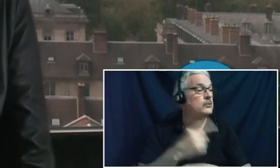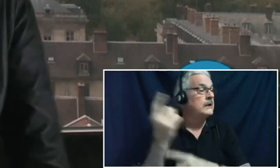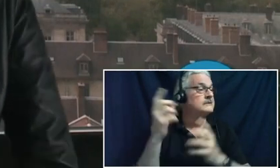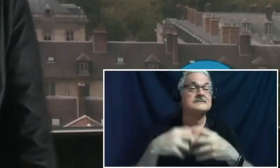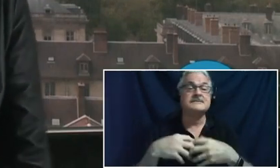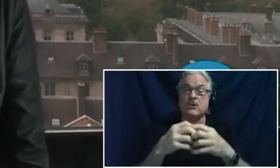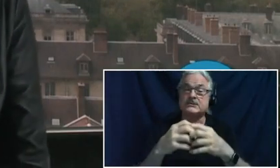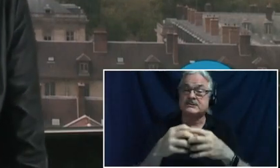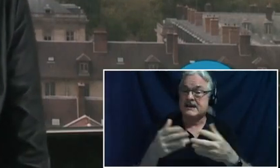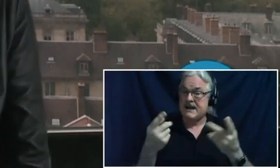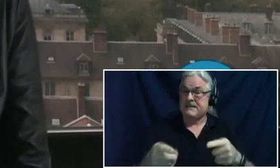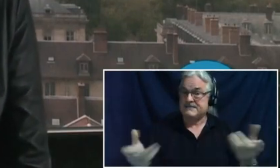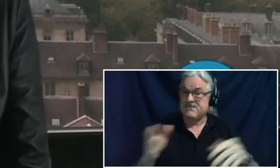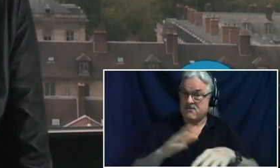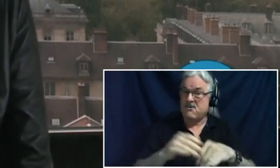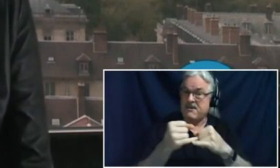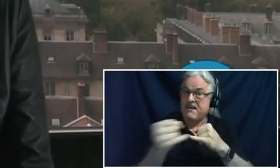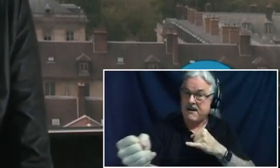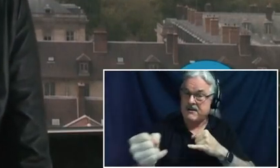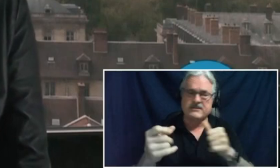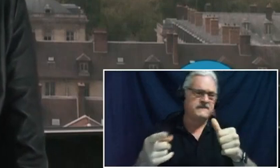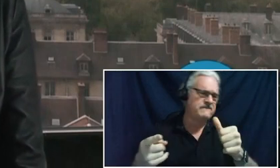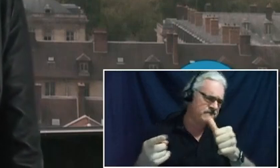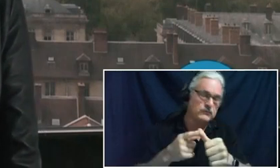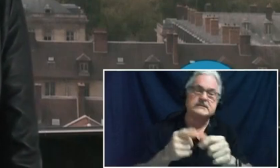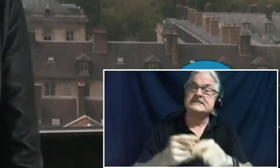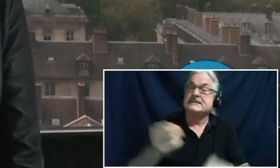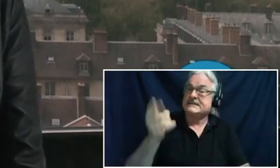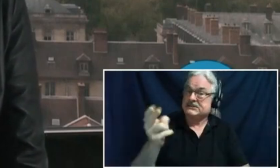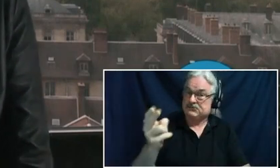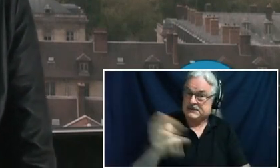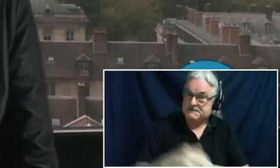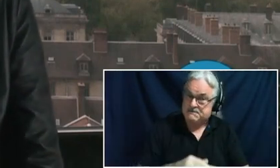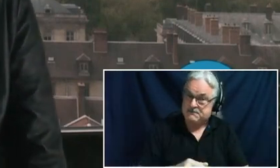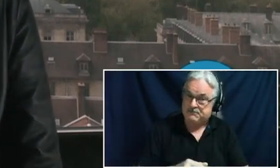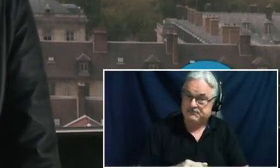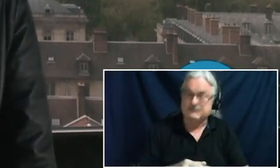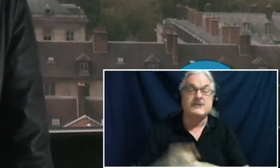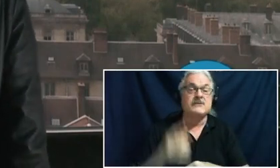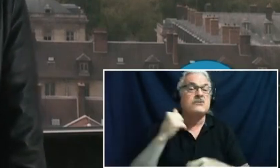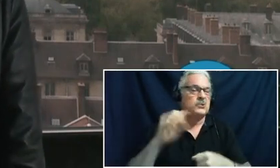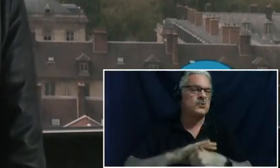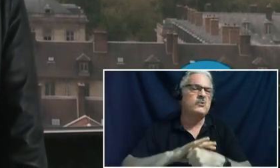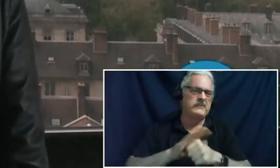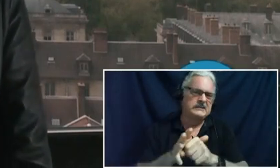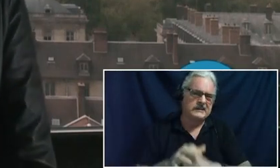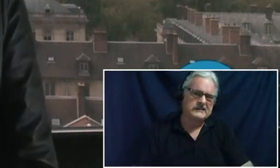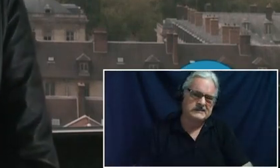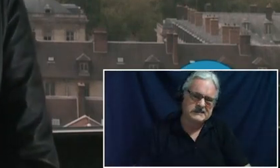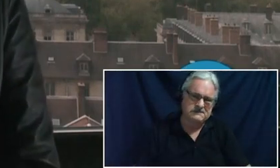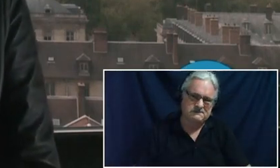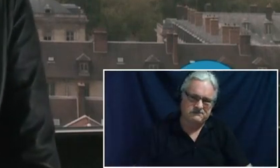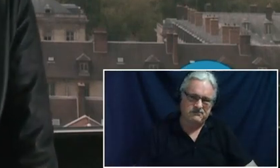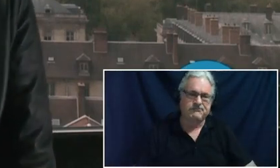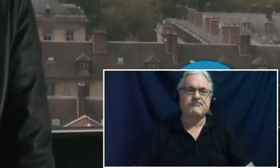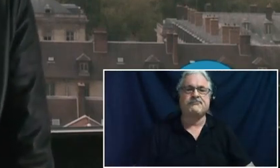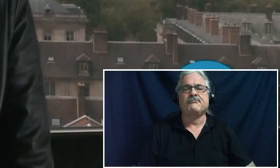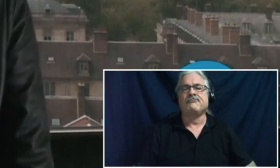Je me réjouis de vous souhaiter la bienvenue au lancement du rapport mondial de suivi sur l'éducation 2020, le